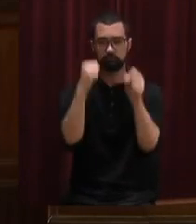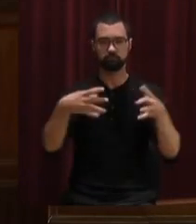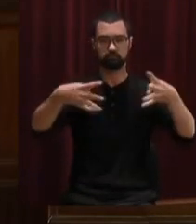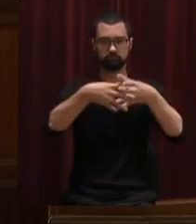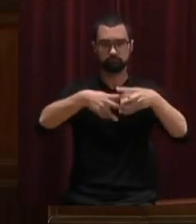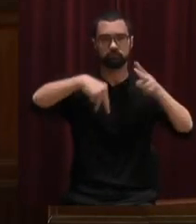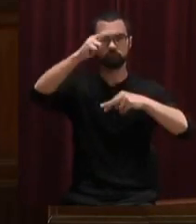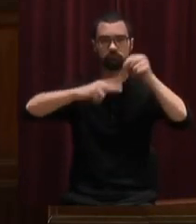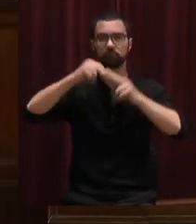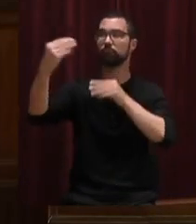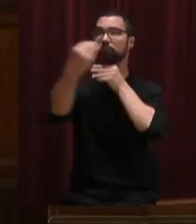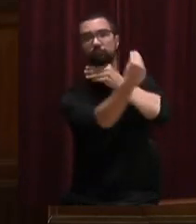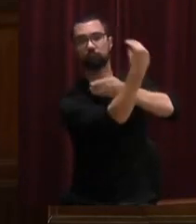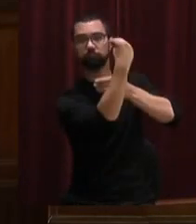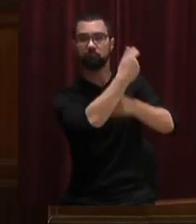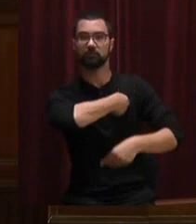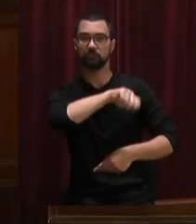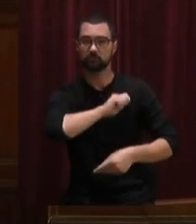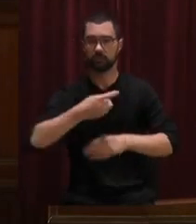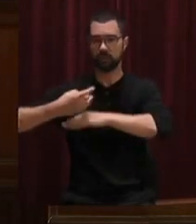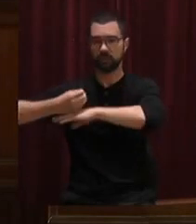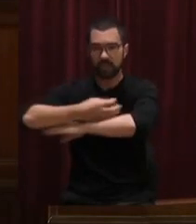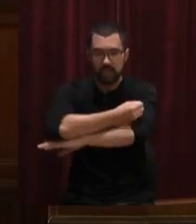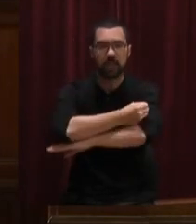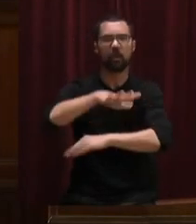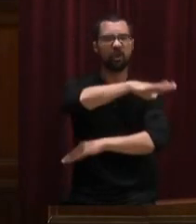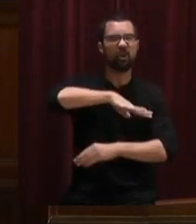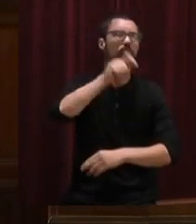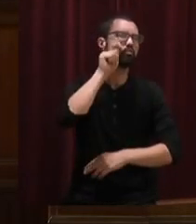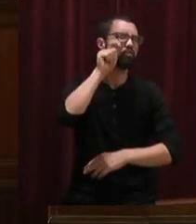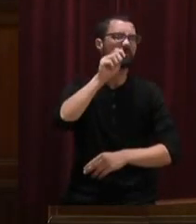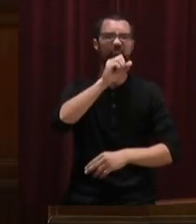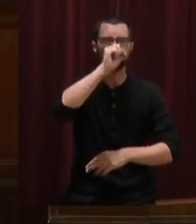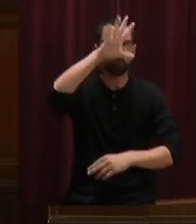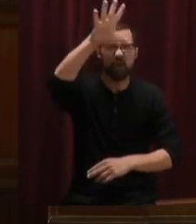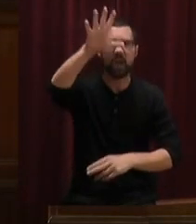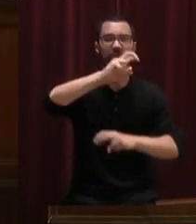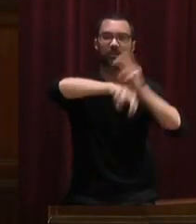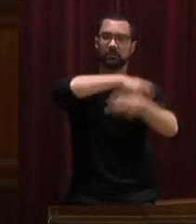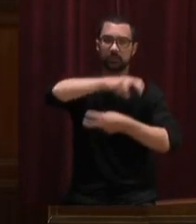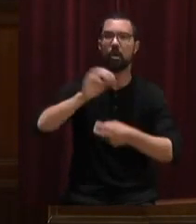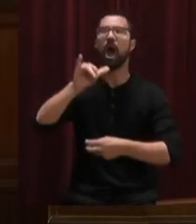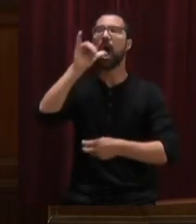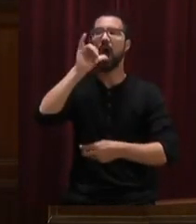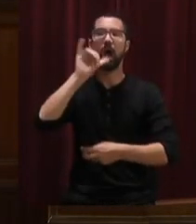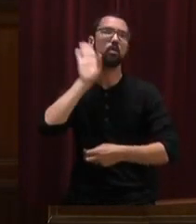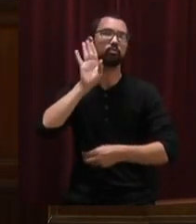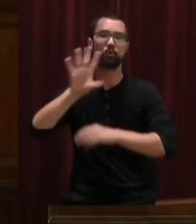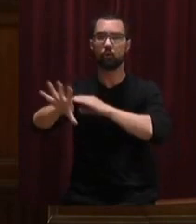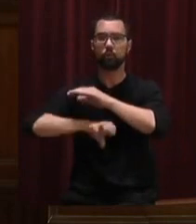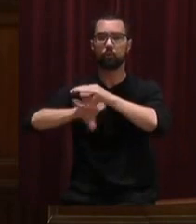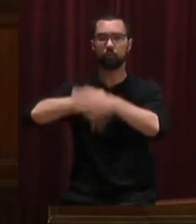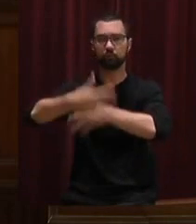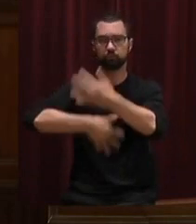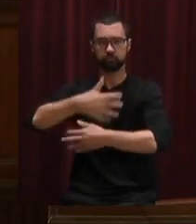convenis d'inversions de l'Estat, en ferrocarril, zones turístiques madures i abastiment i depuració d'aigües. També necessitam la